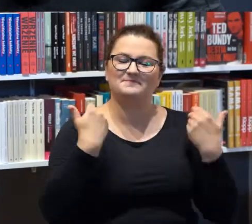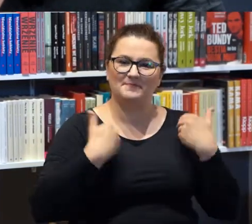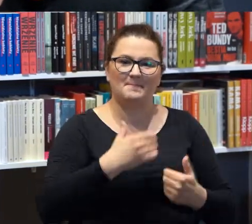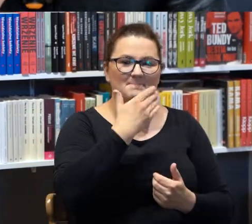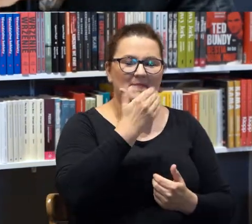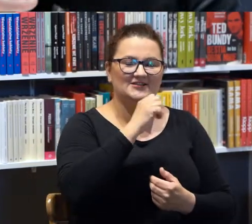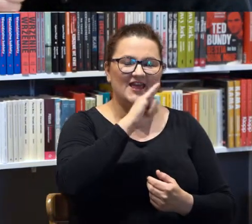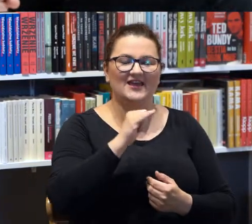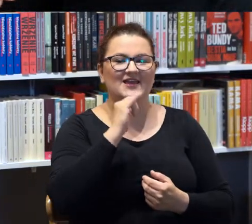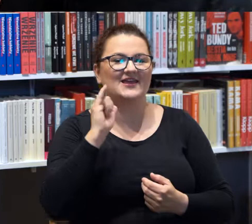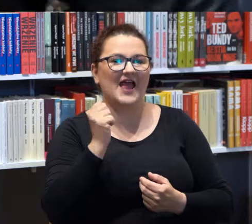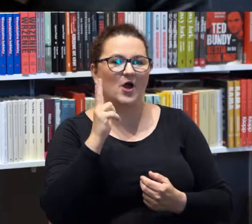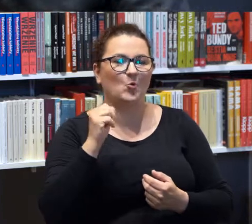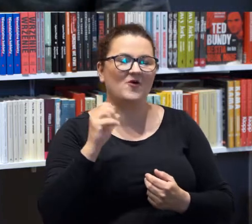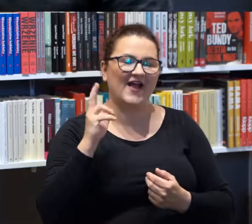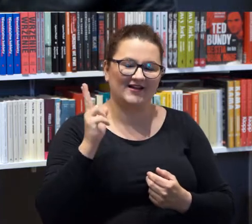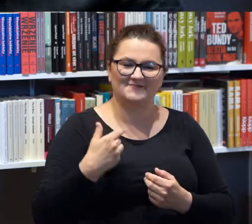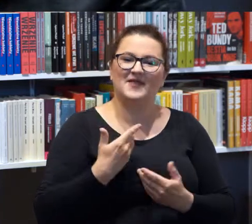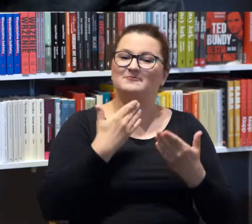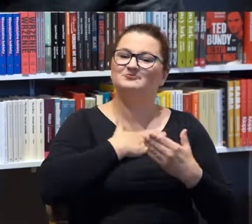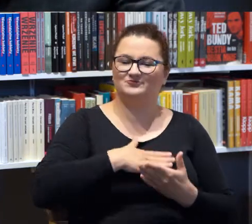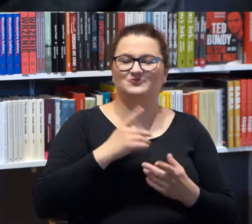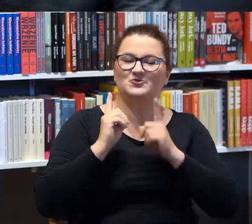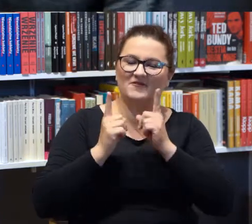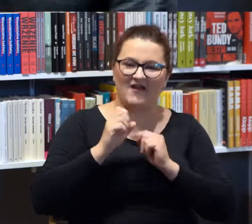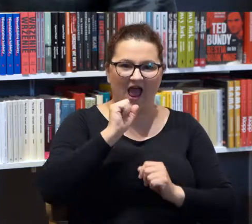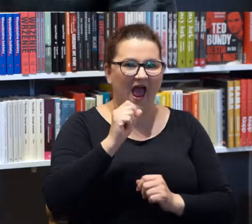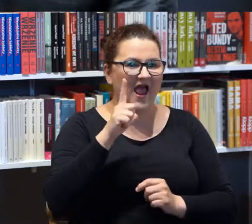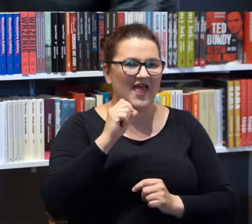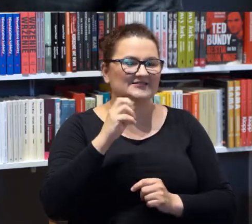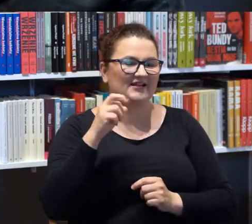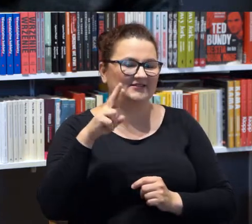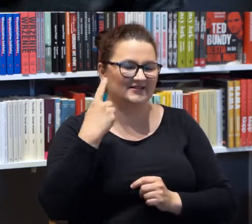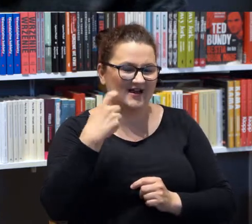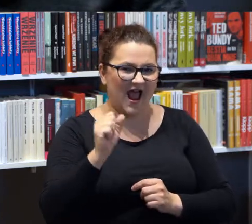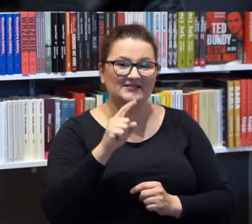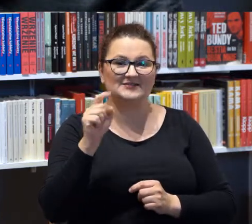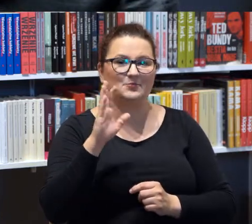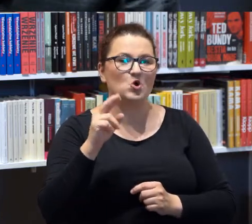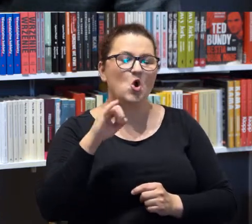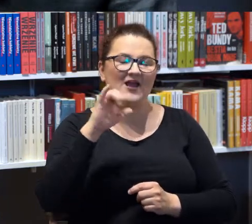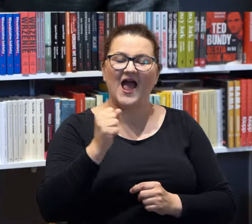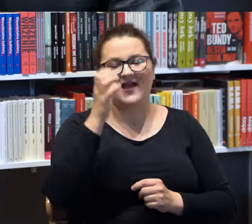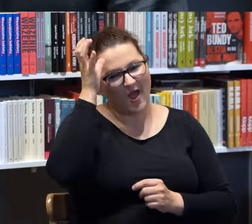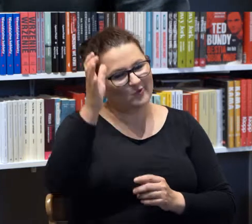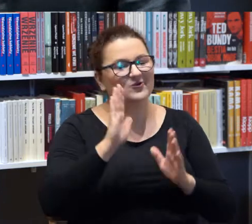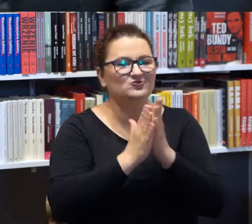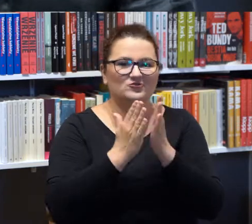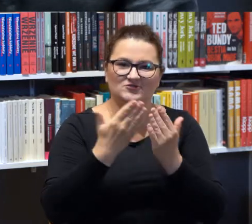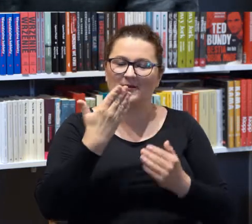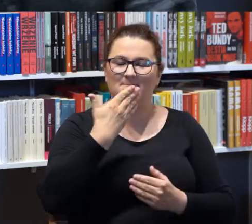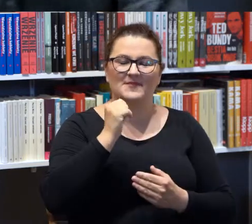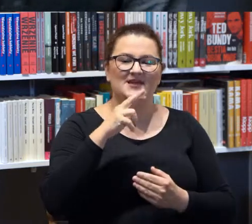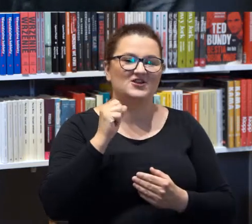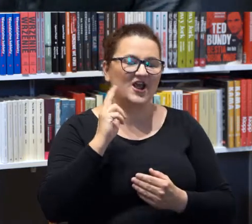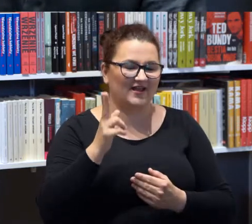Maciej Jakubowiak, a dziś będę miał przyjemność rozmawiać z Aleksandrą Zbrają, autorką książki Mireczek, Pato opowieść o moim